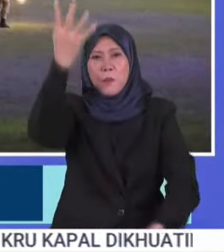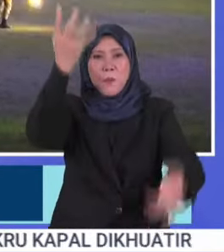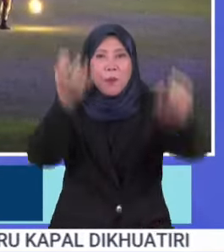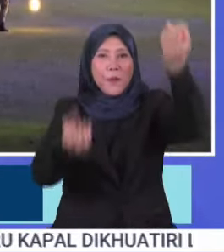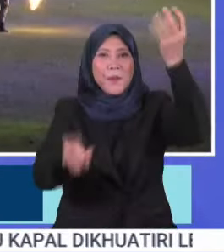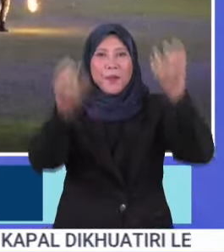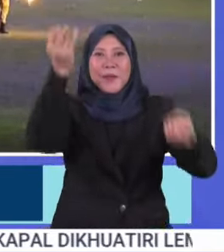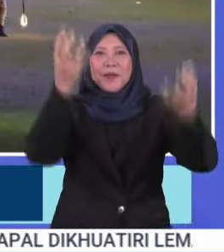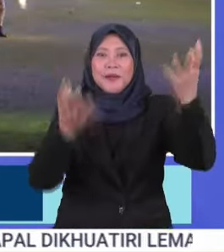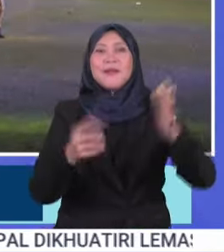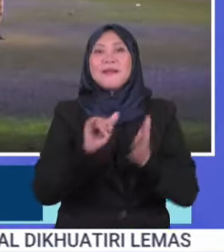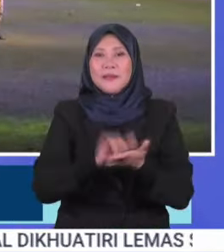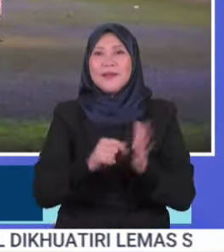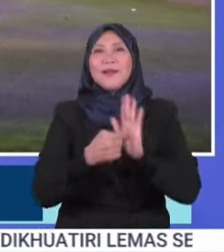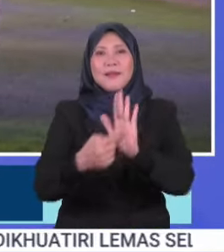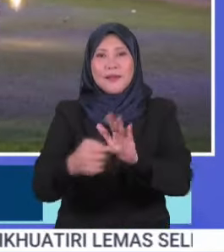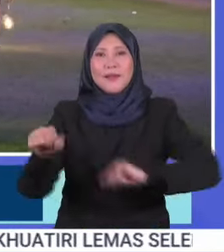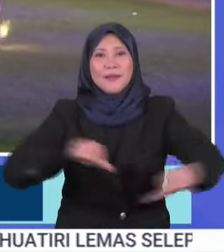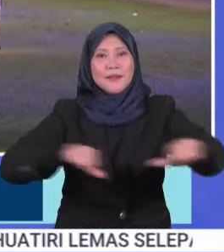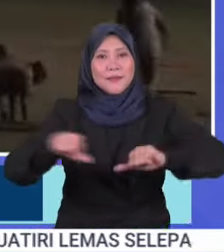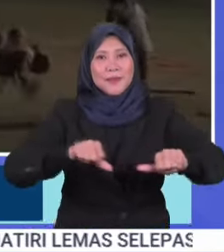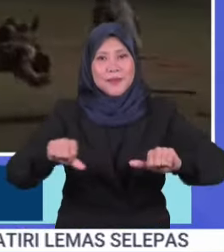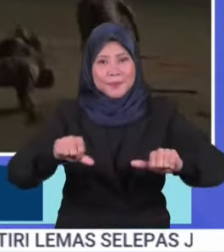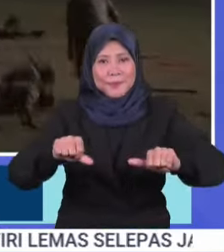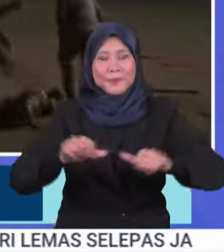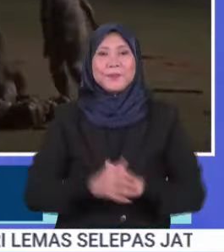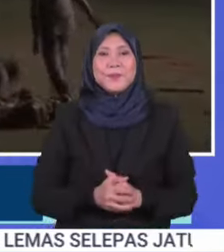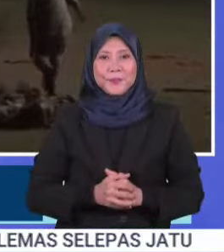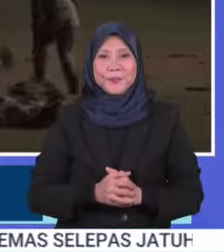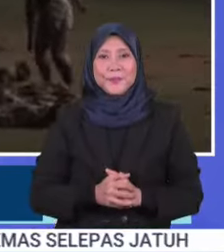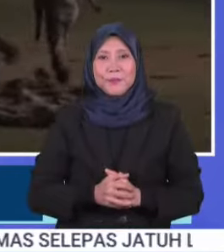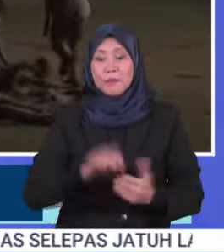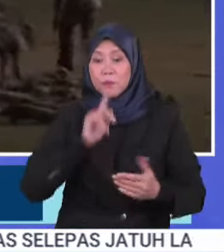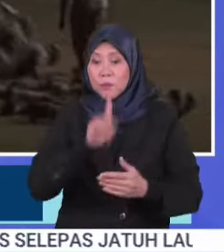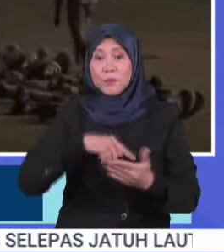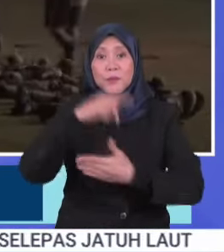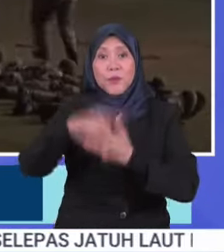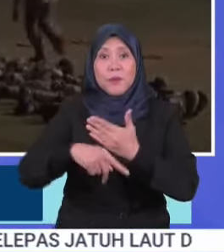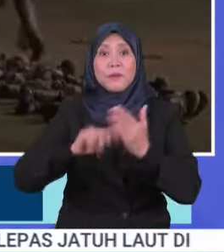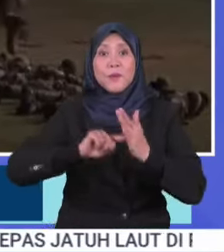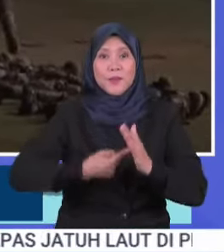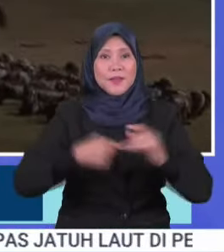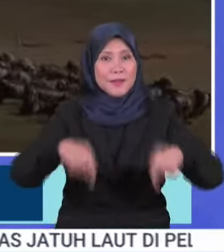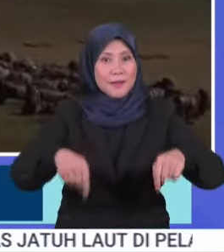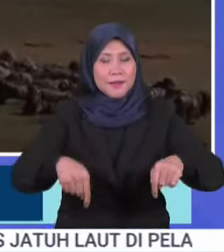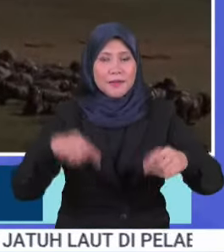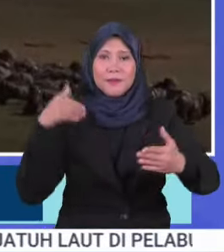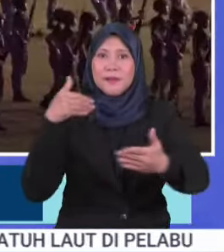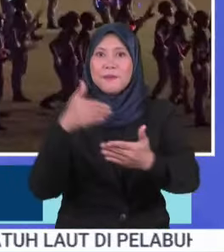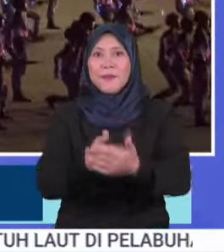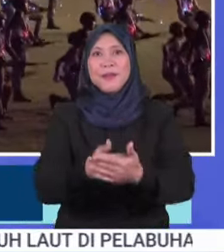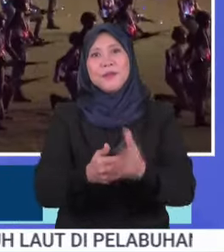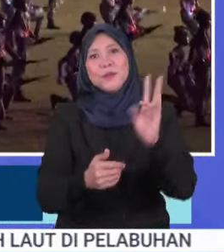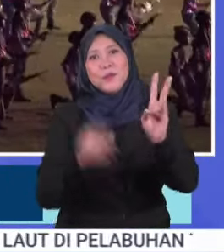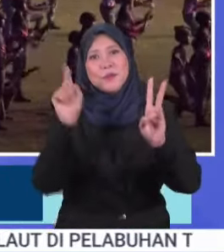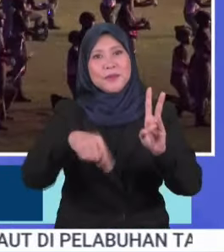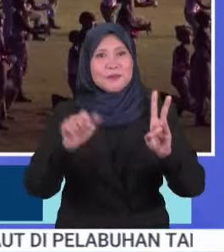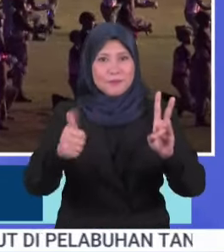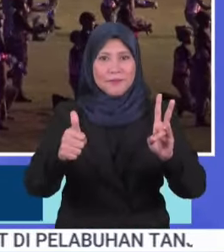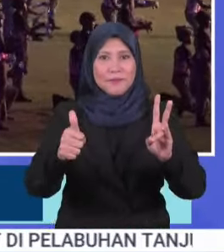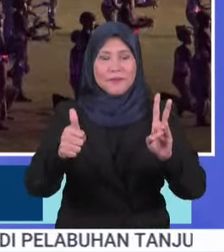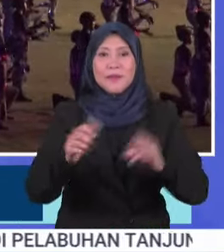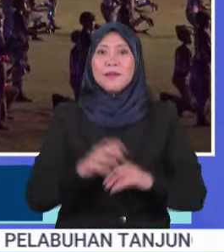api. Itu antara aktiviti yang akan berlangsung. Dan sebenarnya program ini telah bermula hari ini sehingga ke 7 Oktober